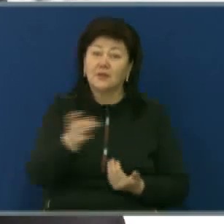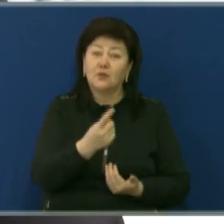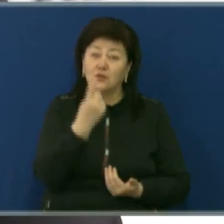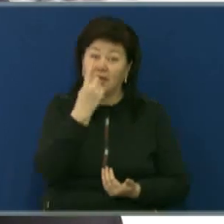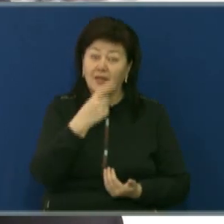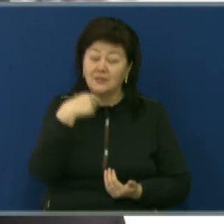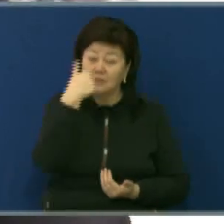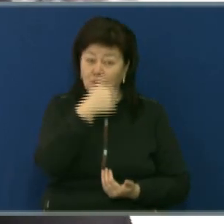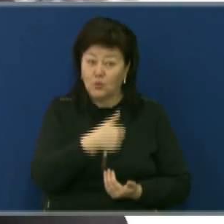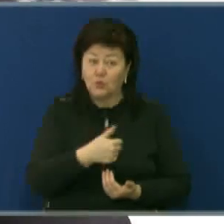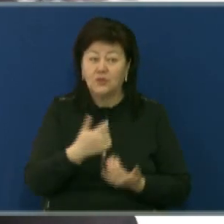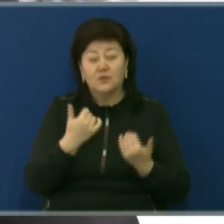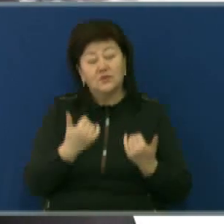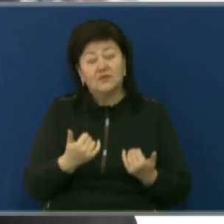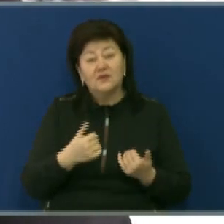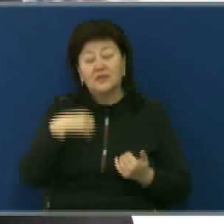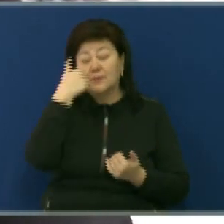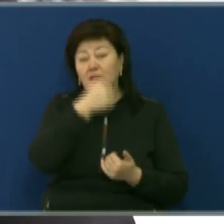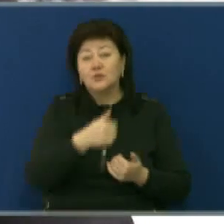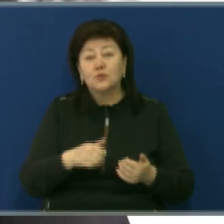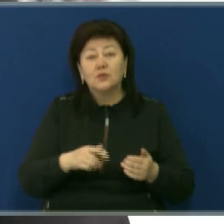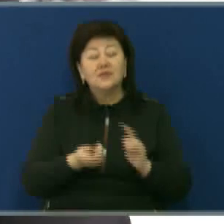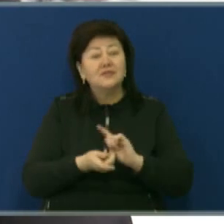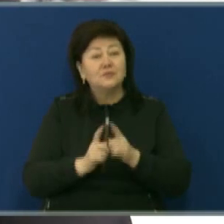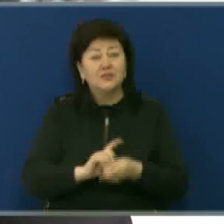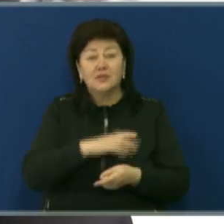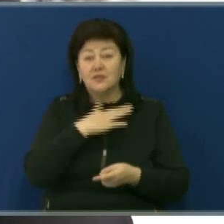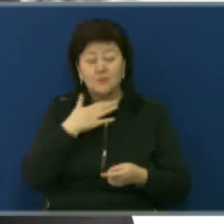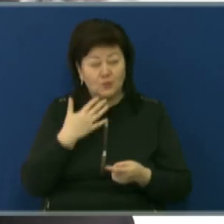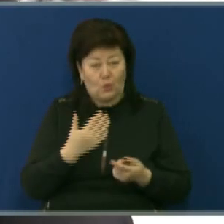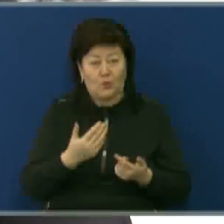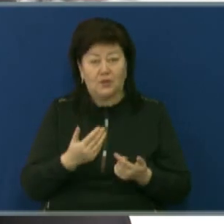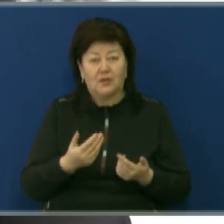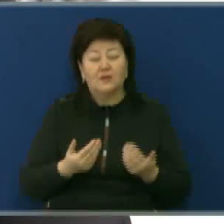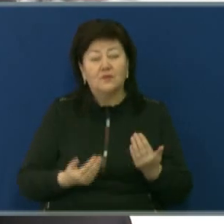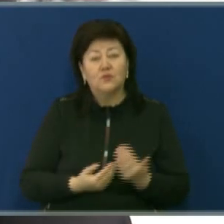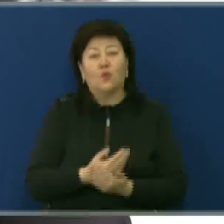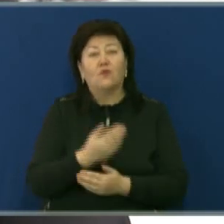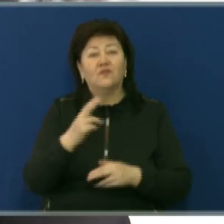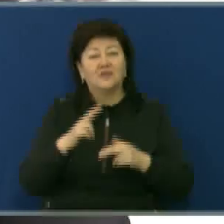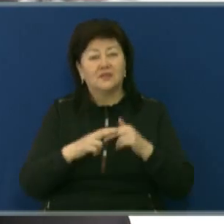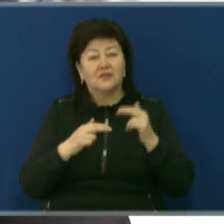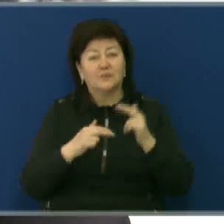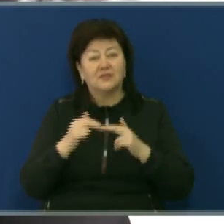ішінде мінекей бірталай әлде үйлер салынып жатыр. Енді үйіміз,